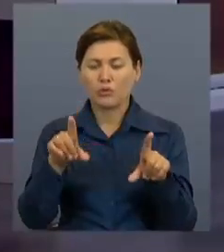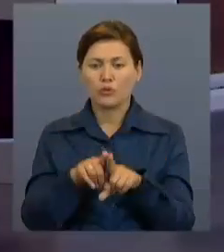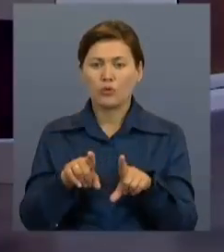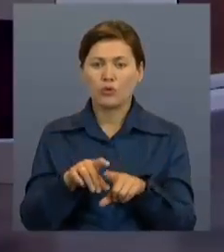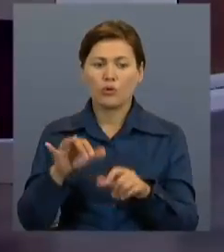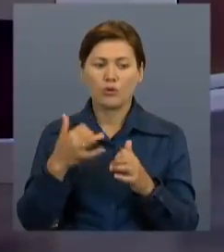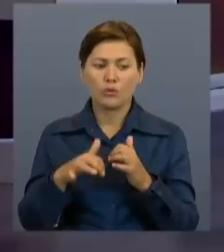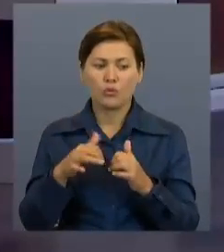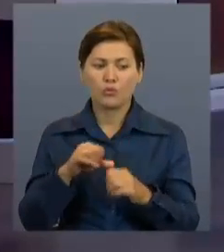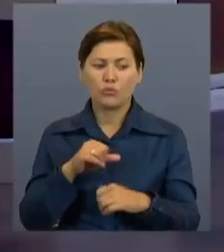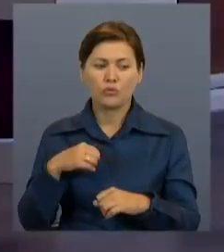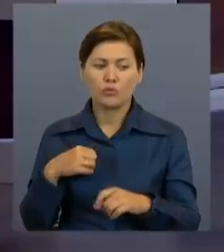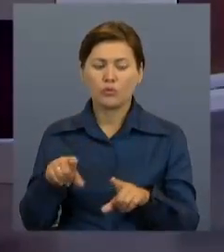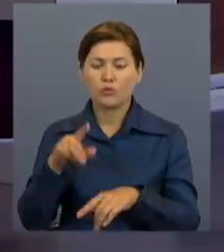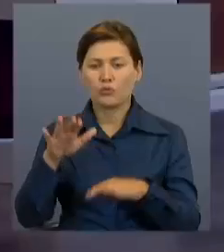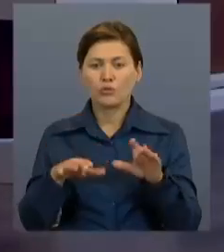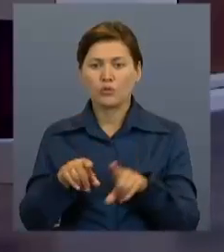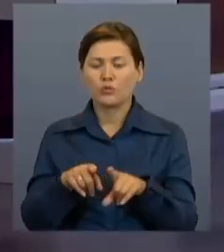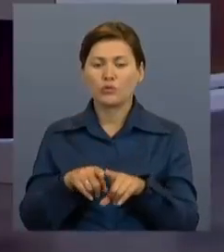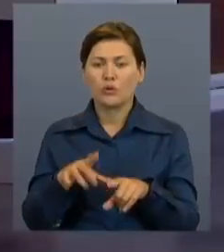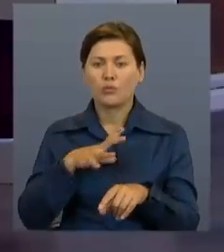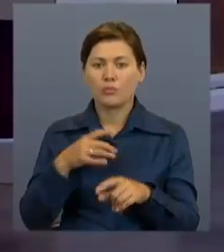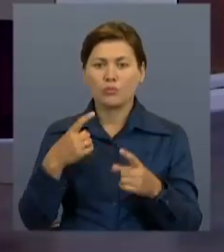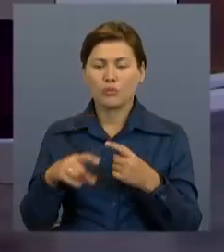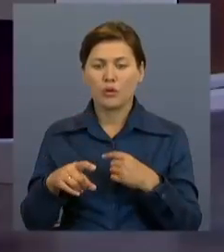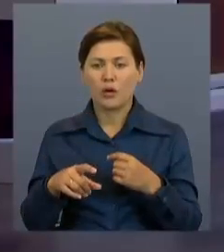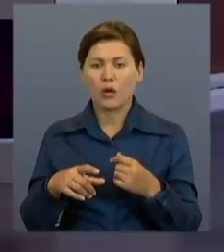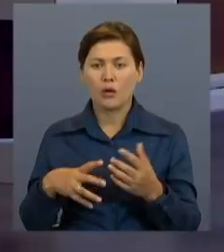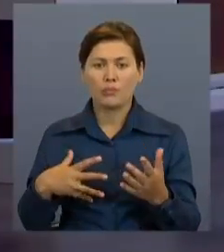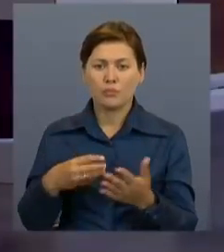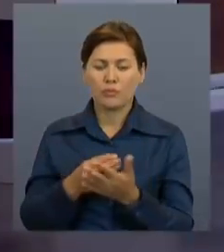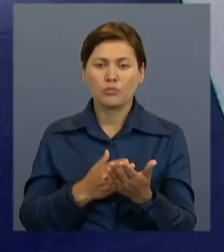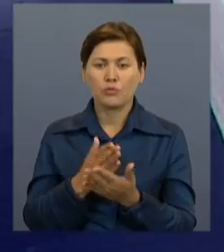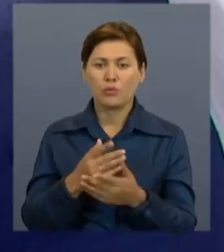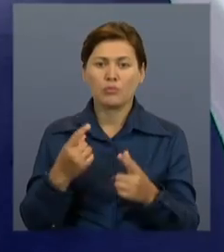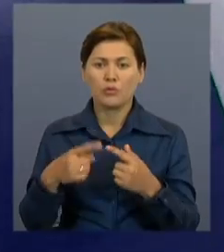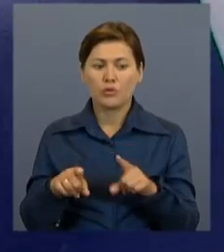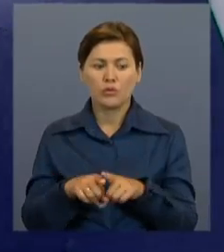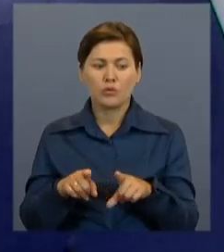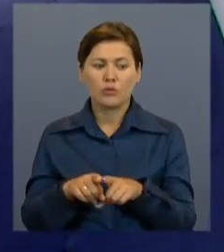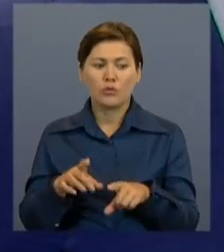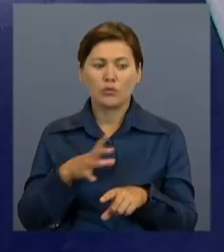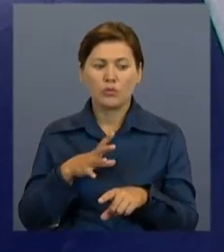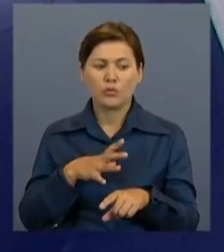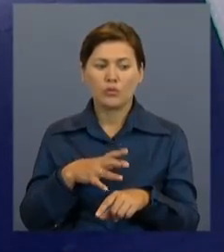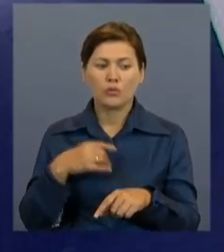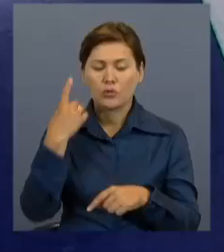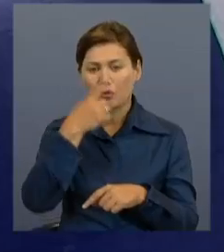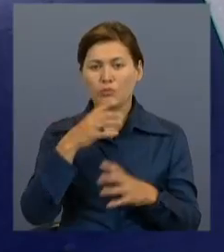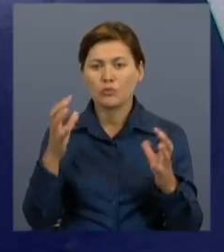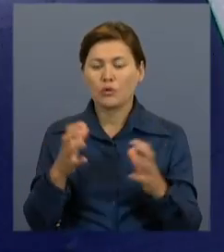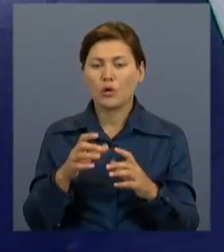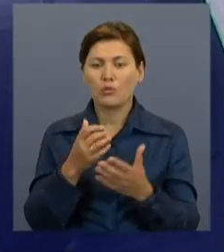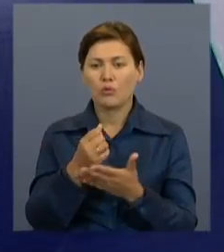олар өздерінің деңгейінде басқа ақылы қызмет жасауға, басқа мынау жеке